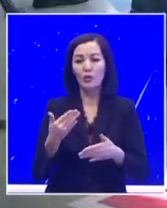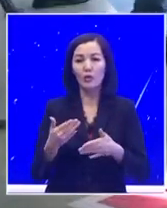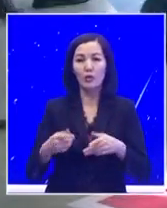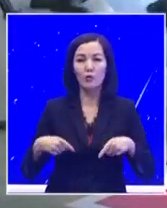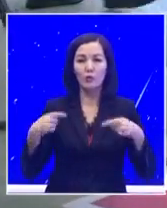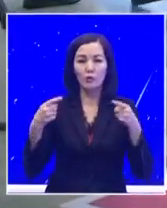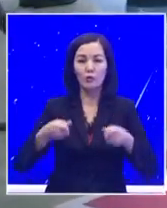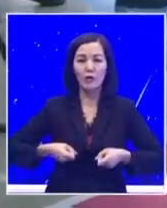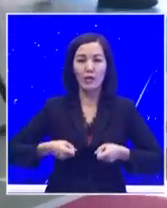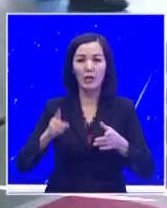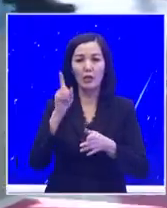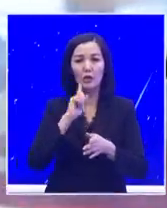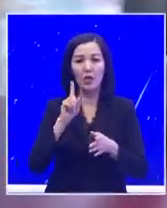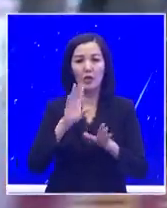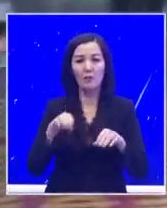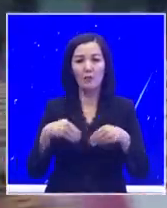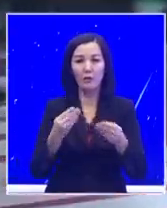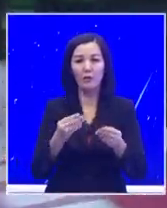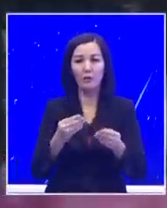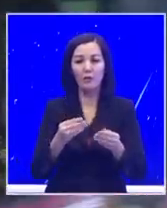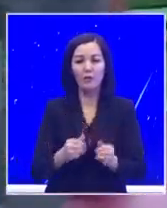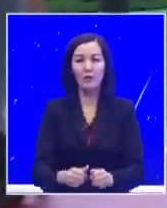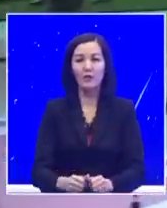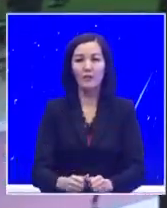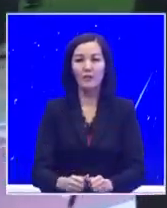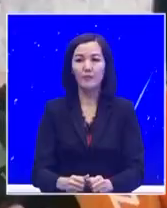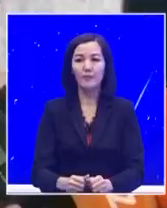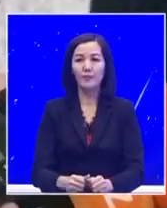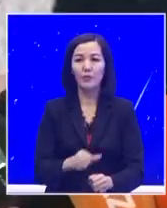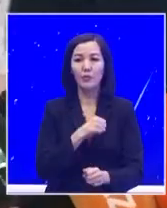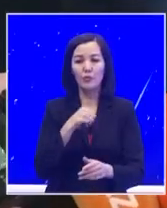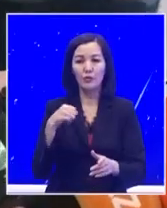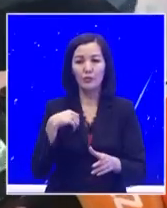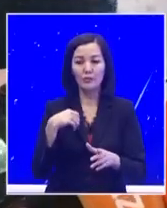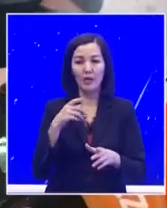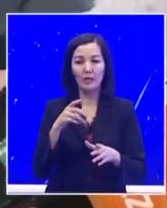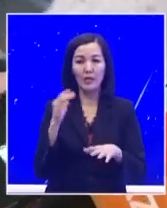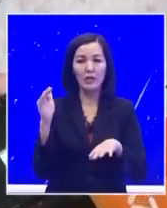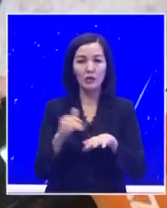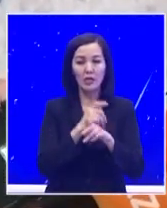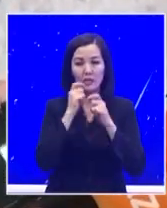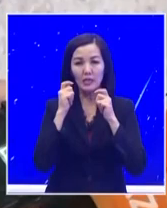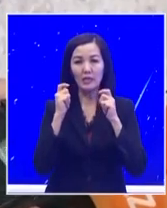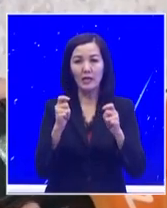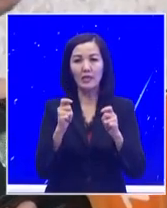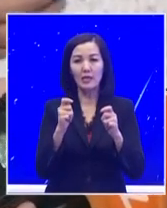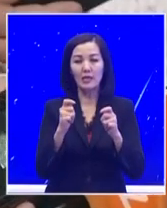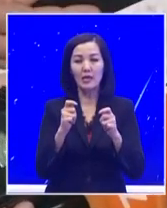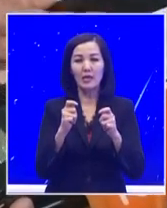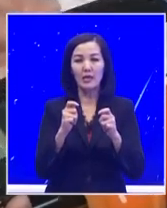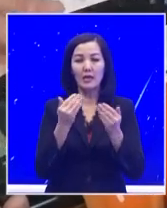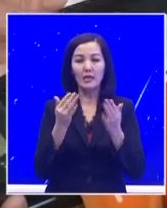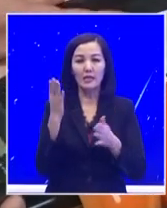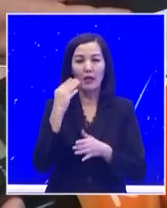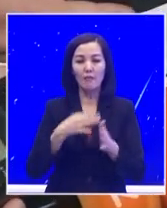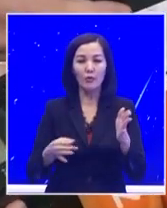құрылғыларды жалға берумен айналысады. Мен өзім жақсылық жасау арқылы өзімнің мүмкіндігімнің шектеусіз екенін ұқтымды. Қазір Алматы